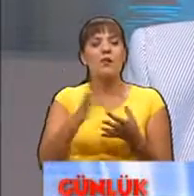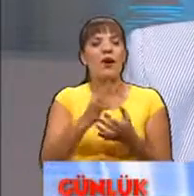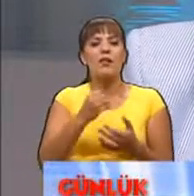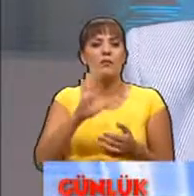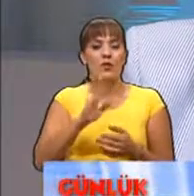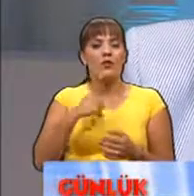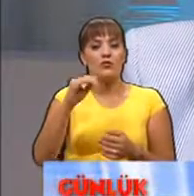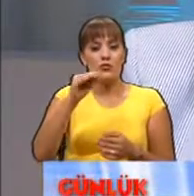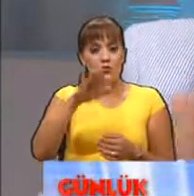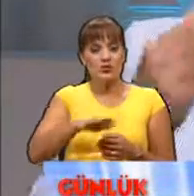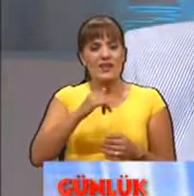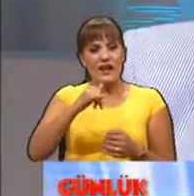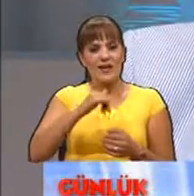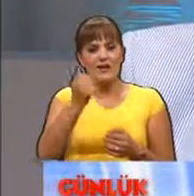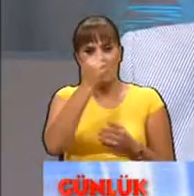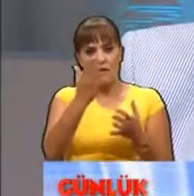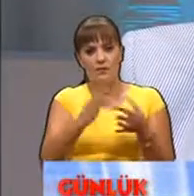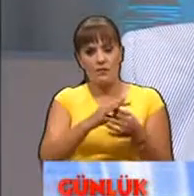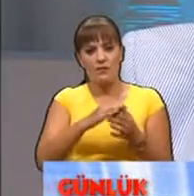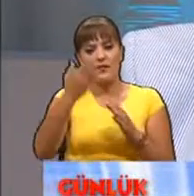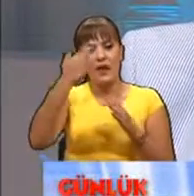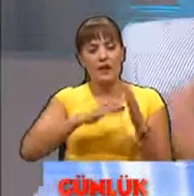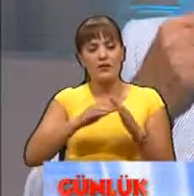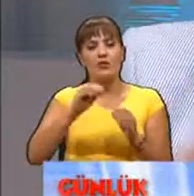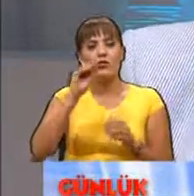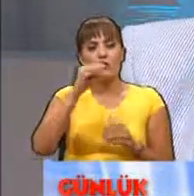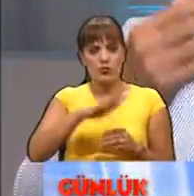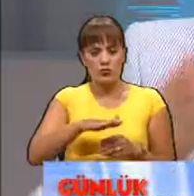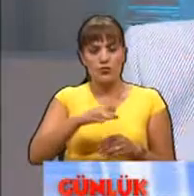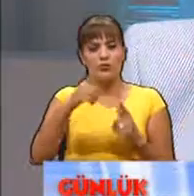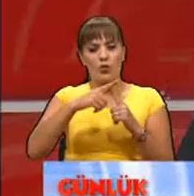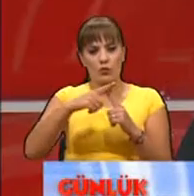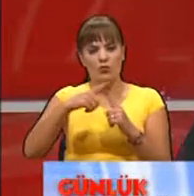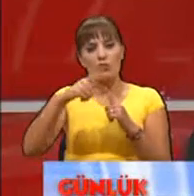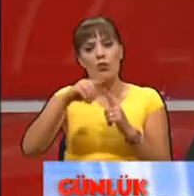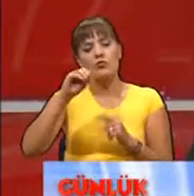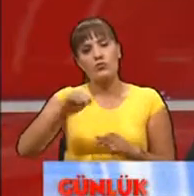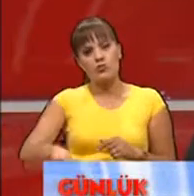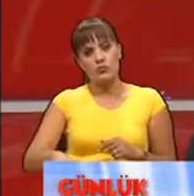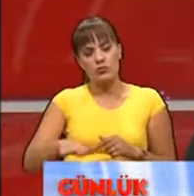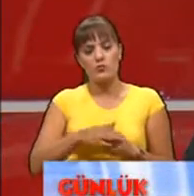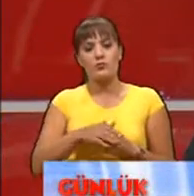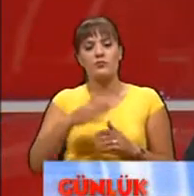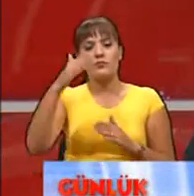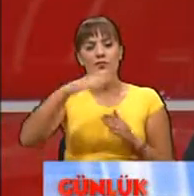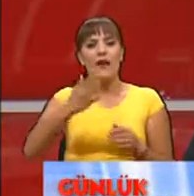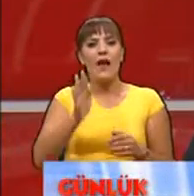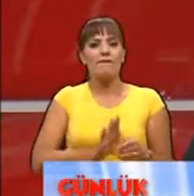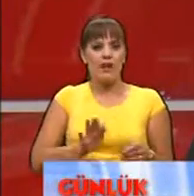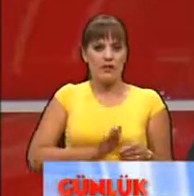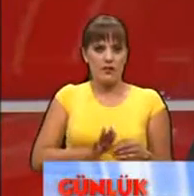ile bağlı olan kişi. Bu nedenle alt soy. Birinci. Çocuk, torun çocuk. Torun çocuk. Aşağıya doğru ve